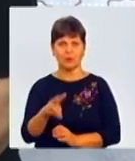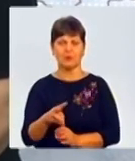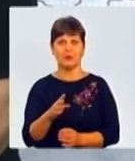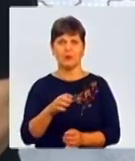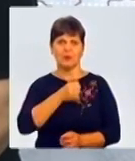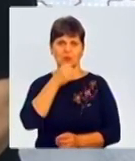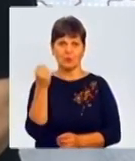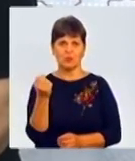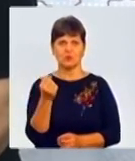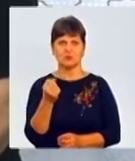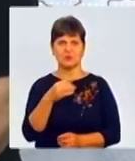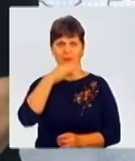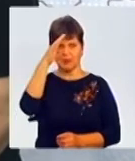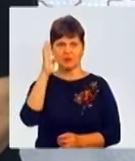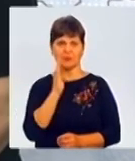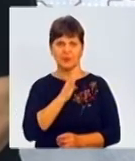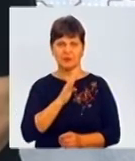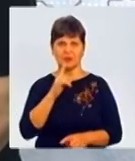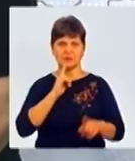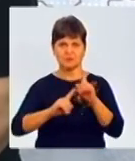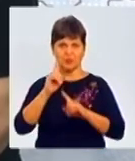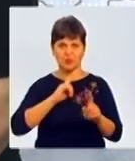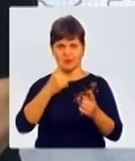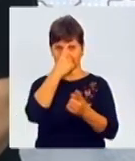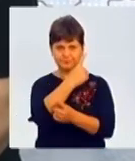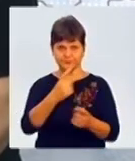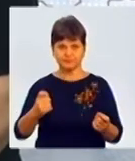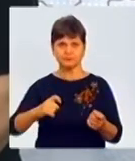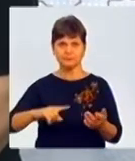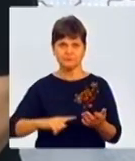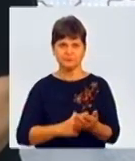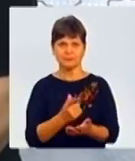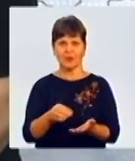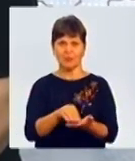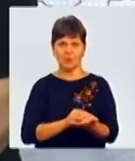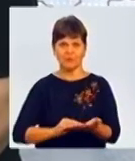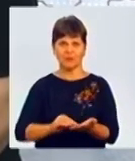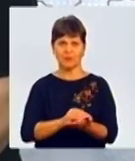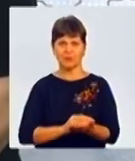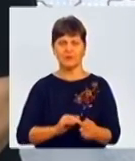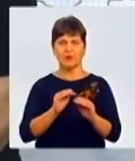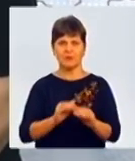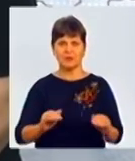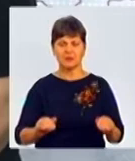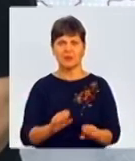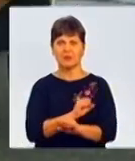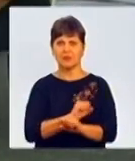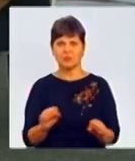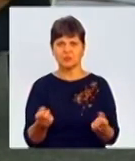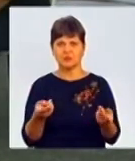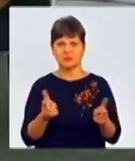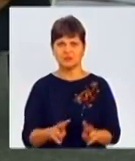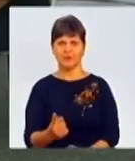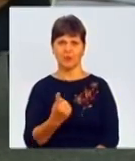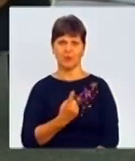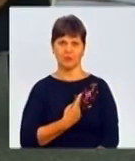дорослим під час батьківських зборів наголошується знову і знову, що дітей не можна відпускати